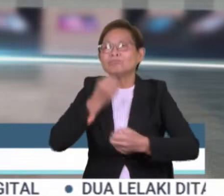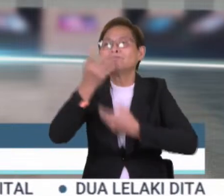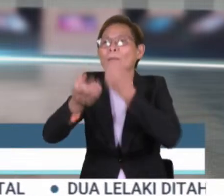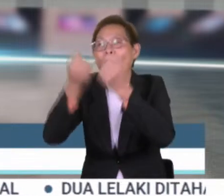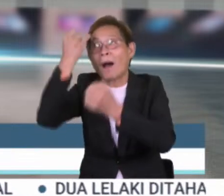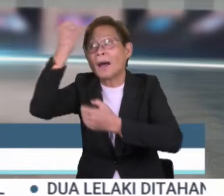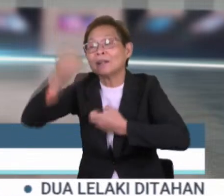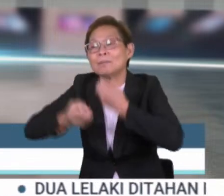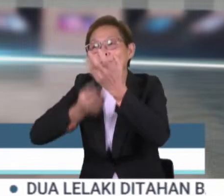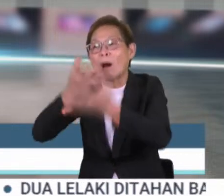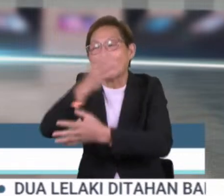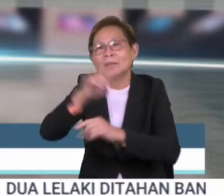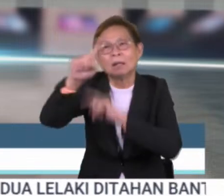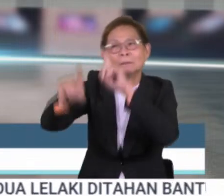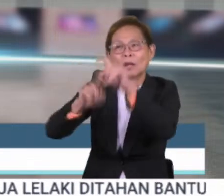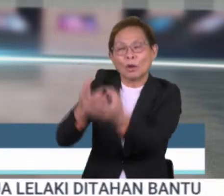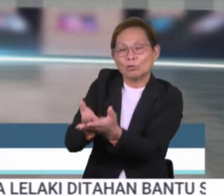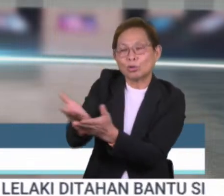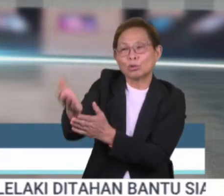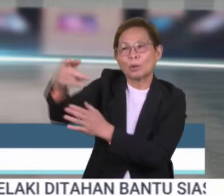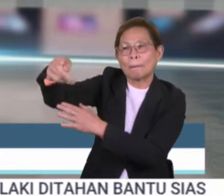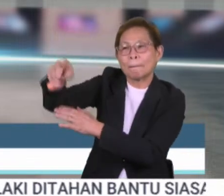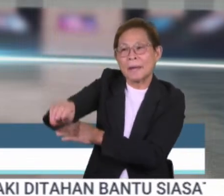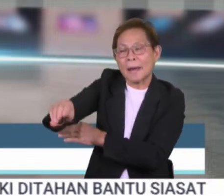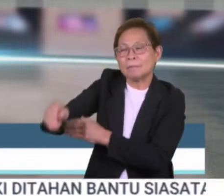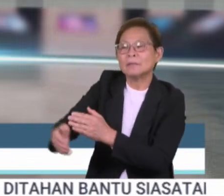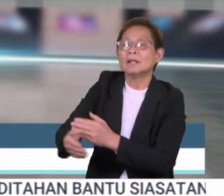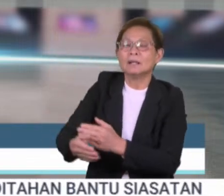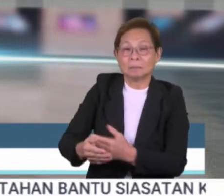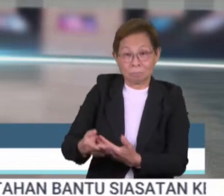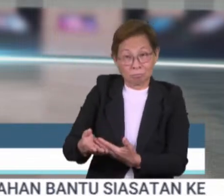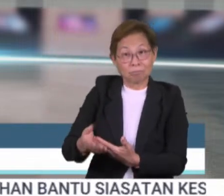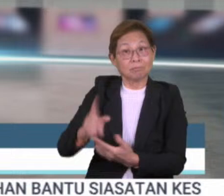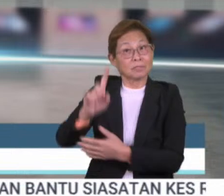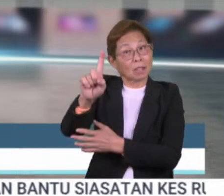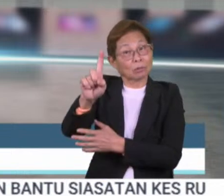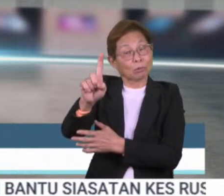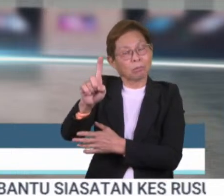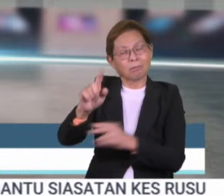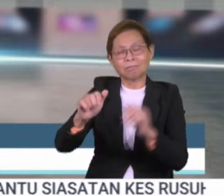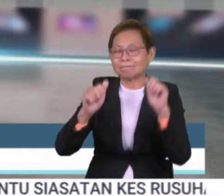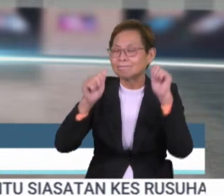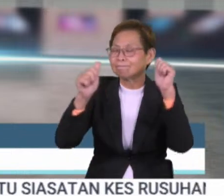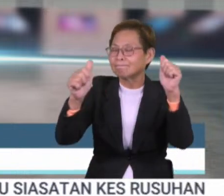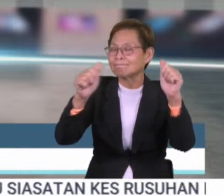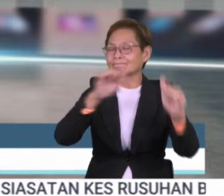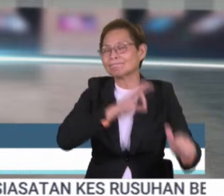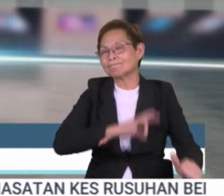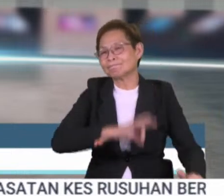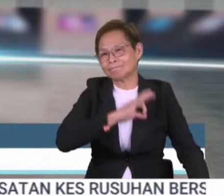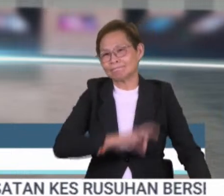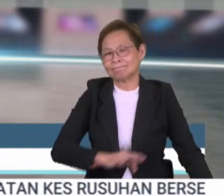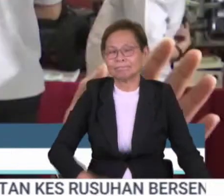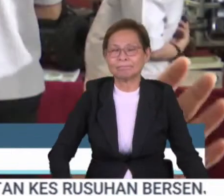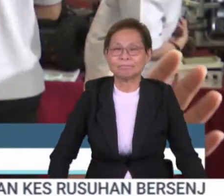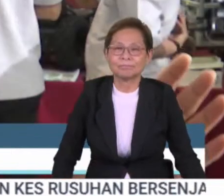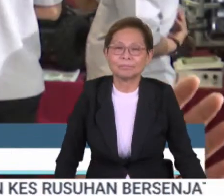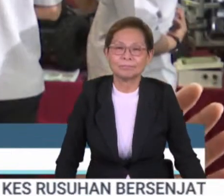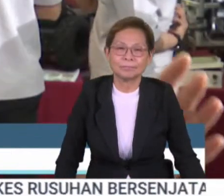menyuarakan pandangan serta bertanya terus kepada Perdana Menteri disifatkan sesuatu yang amat bermanfaat.